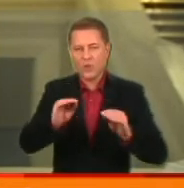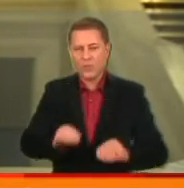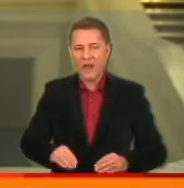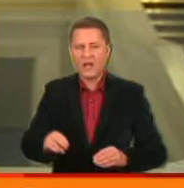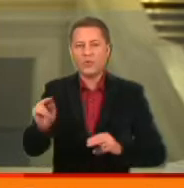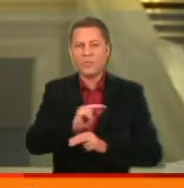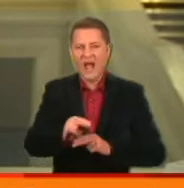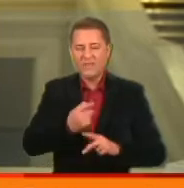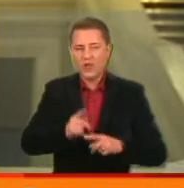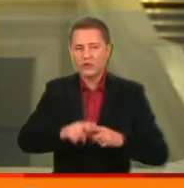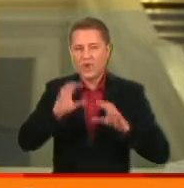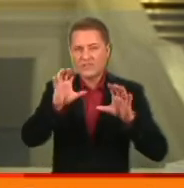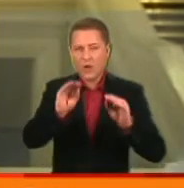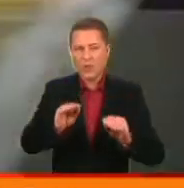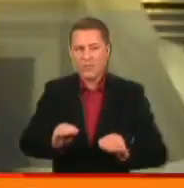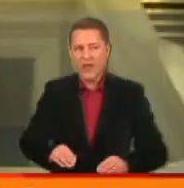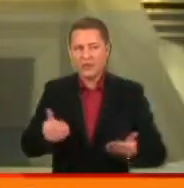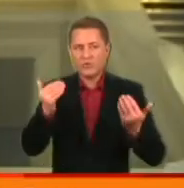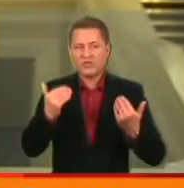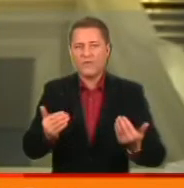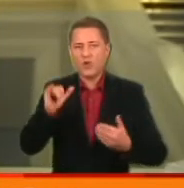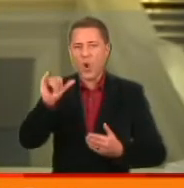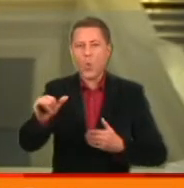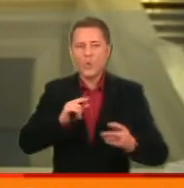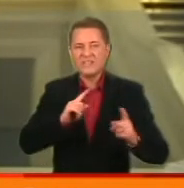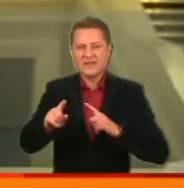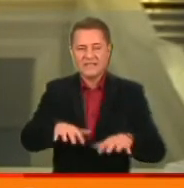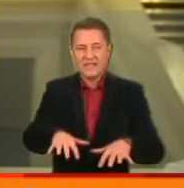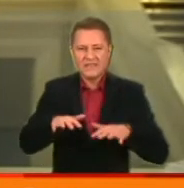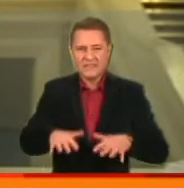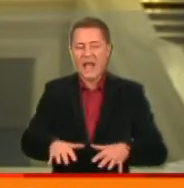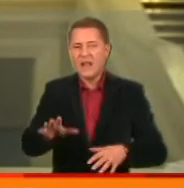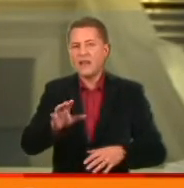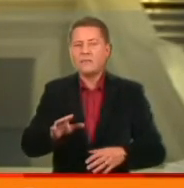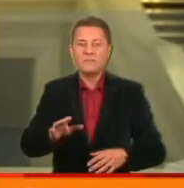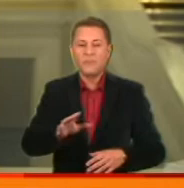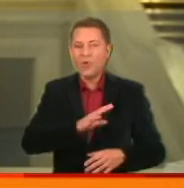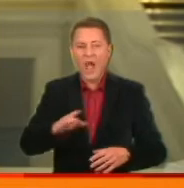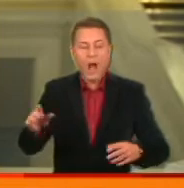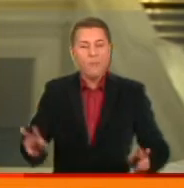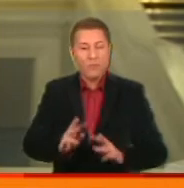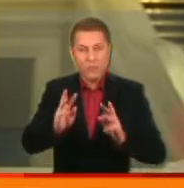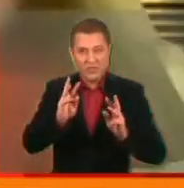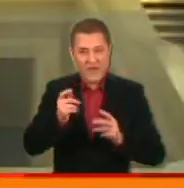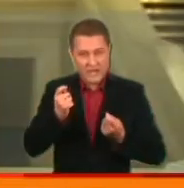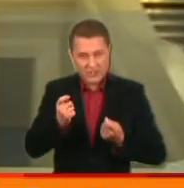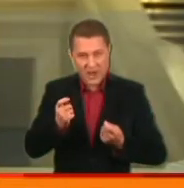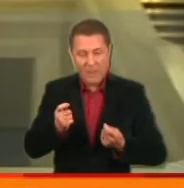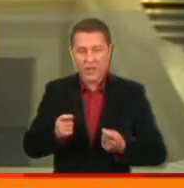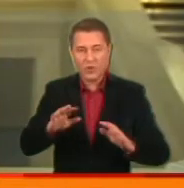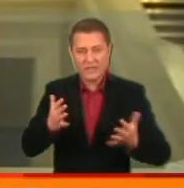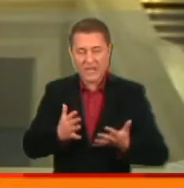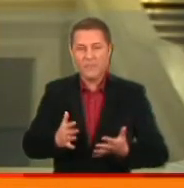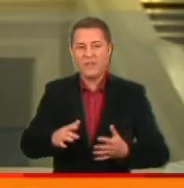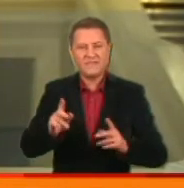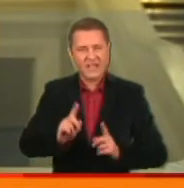правок до цього законопроекту сьогодні у сесійній залі мало не трапилася пожежа. Закоротило пристрій для голосування